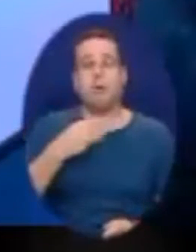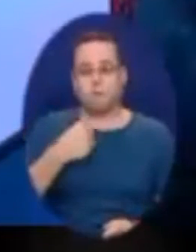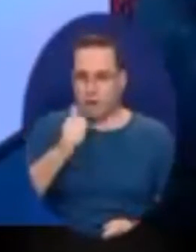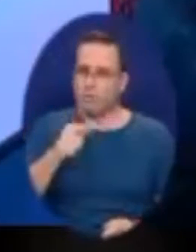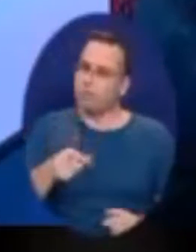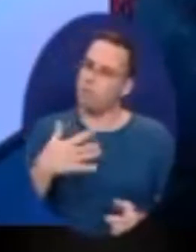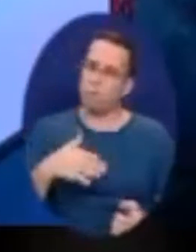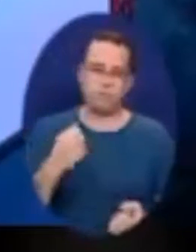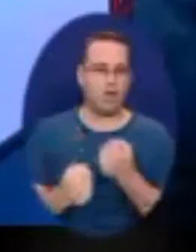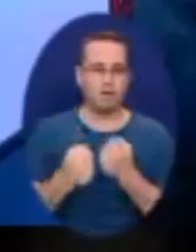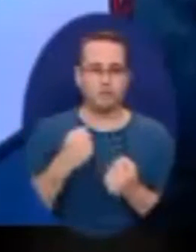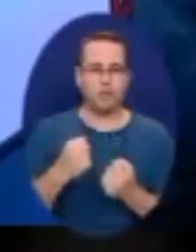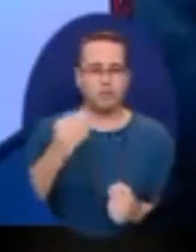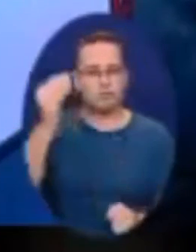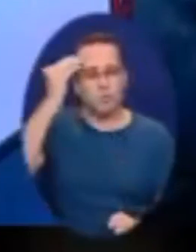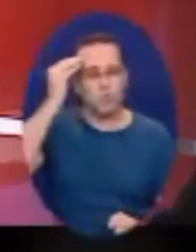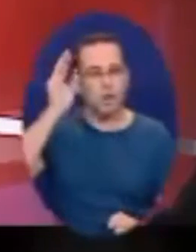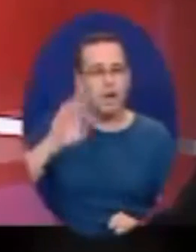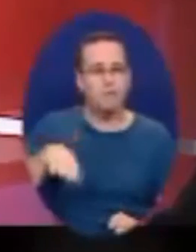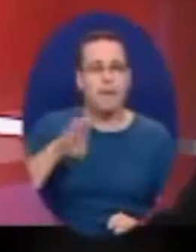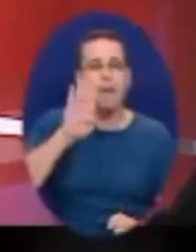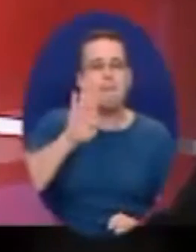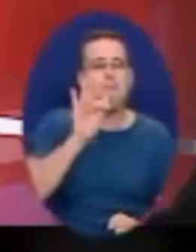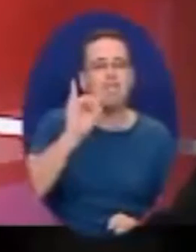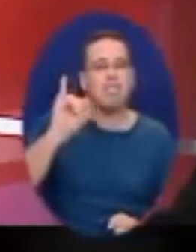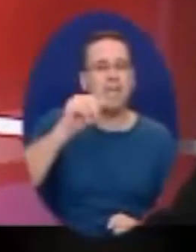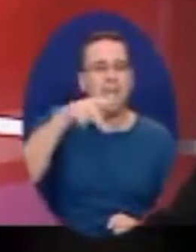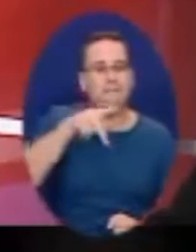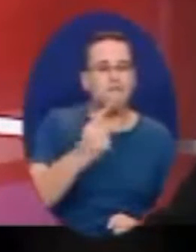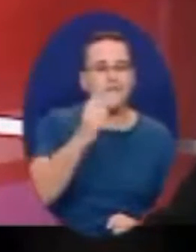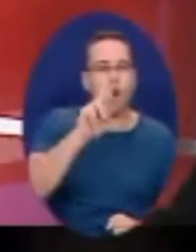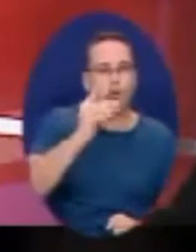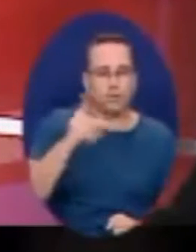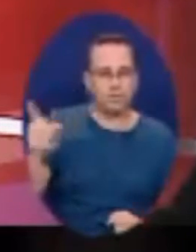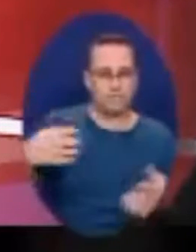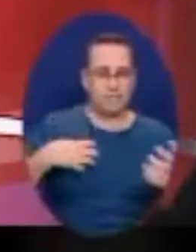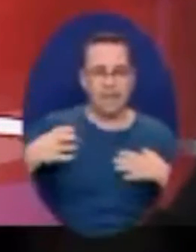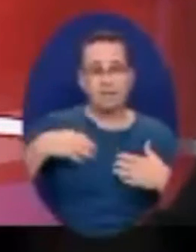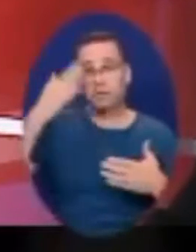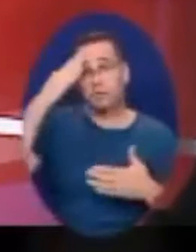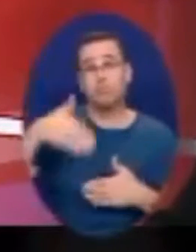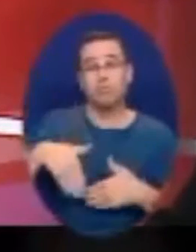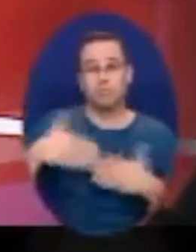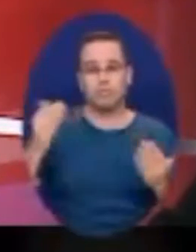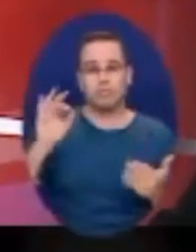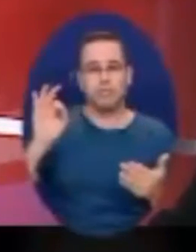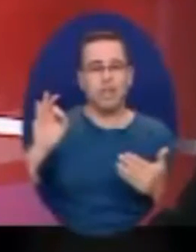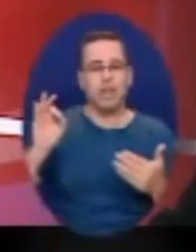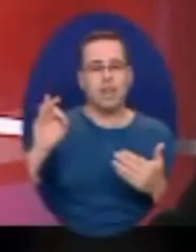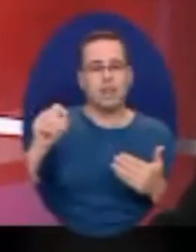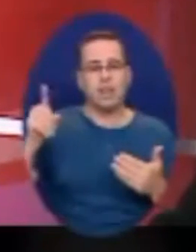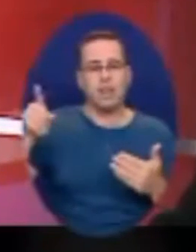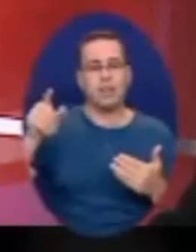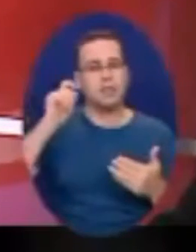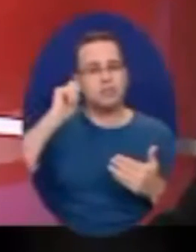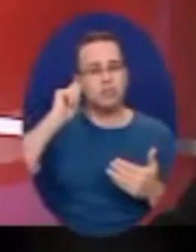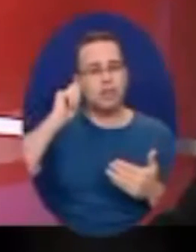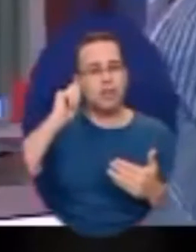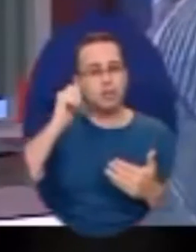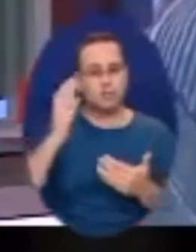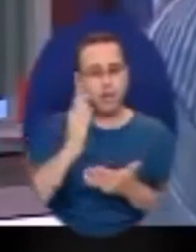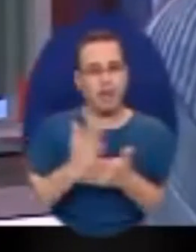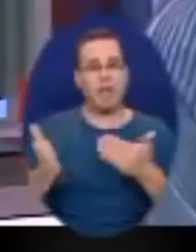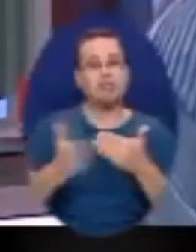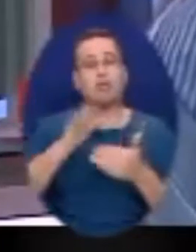מאוד קשה. זכורה, אגב, בטי פורד, נדמה לי, שהייתה ממש במכון גמילה, אשתו של נשיא ארצות הברית. נכון. נכון, אנחנו